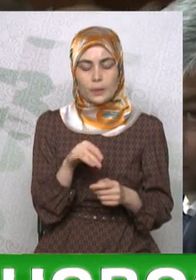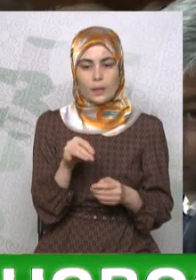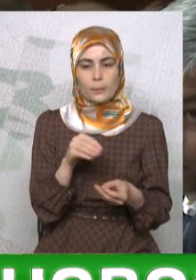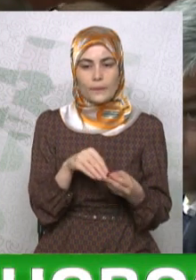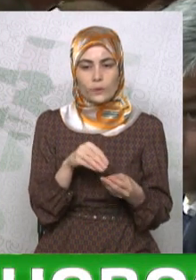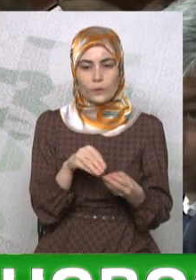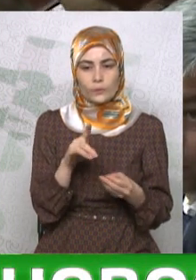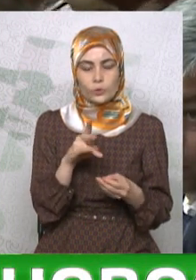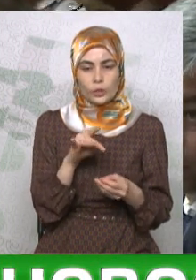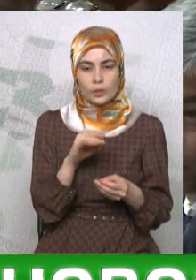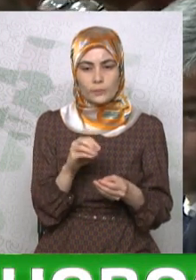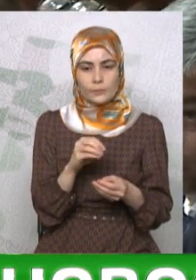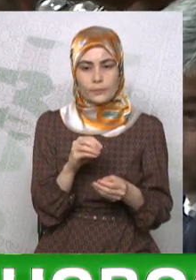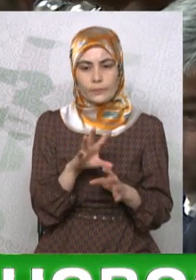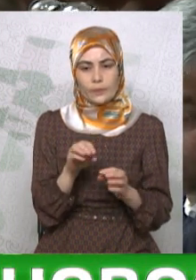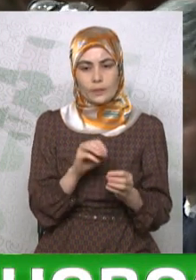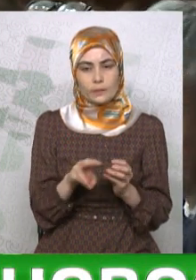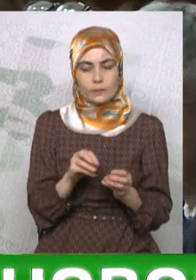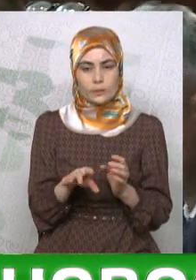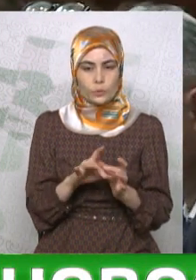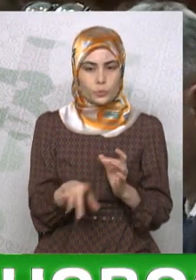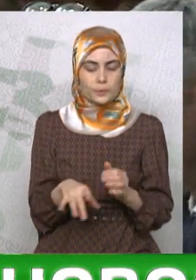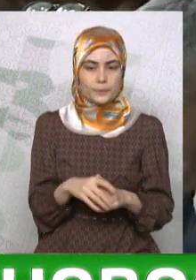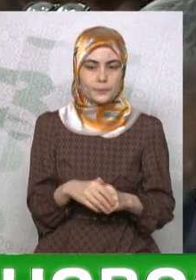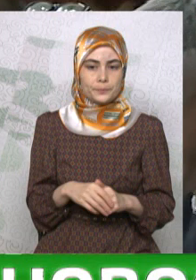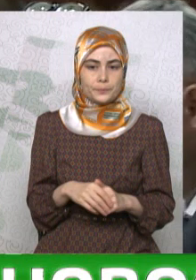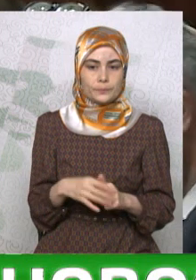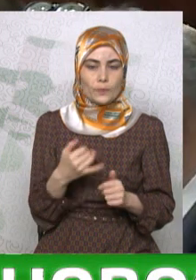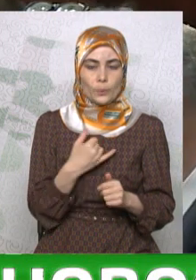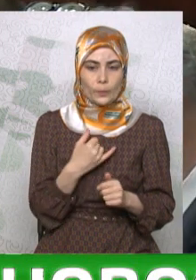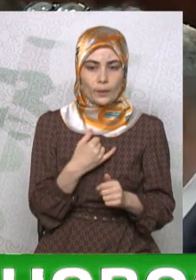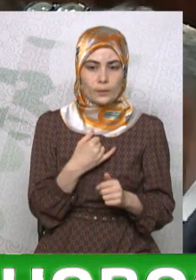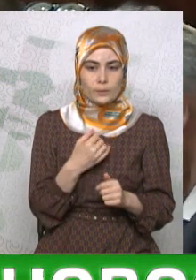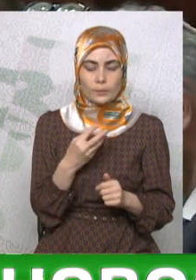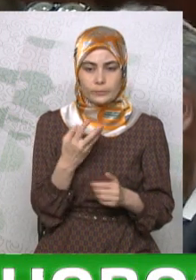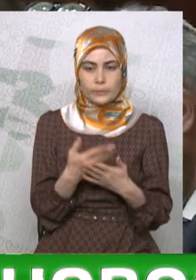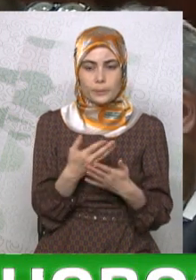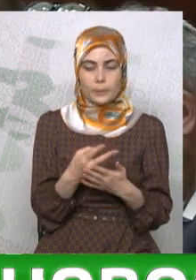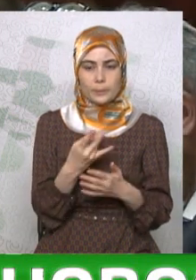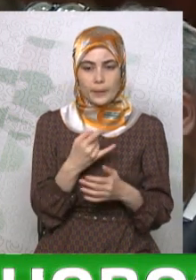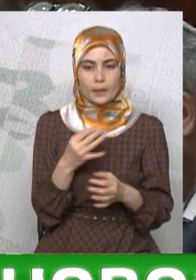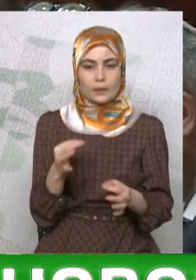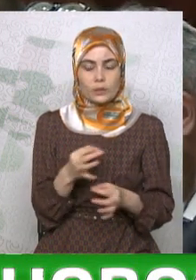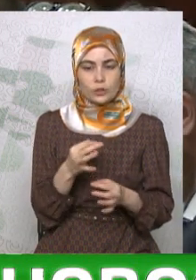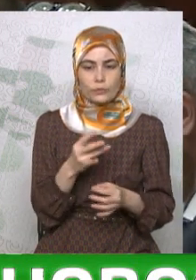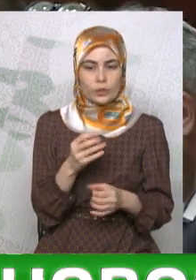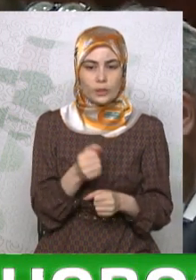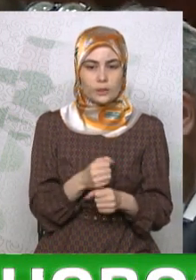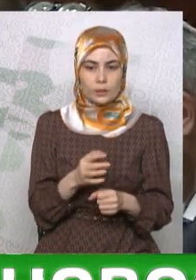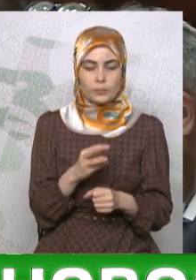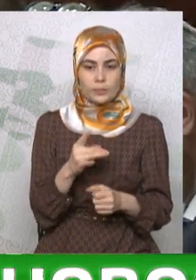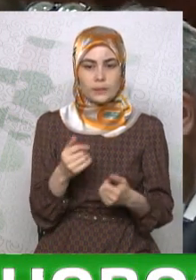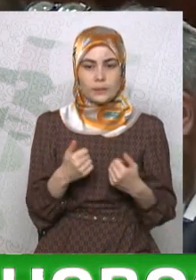включении у вас убивают ваши сети. То есть у нас мы ничего не делаем. Мы максимально